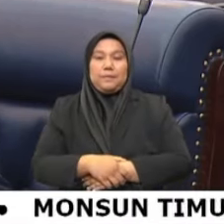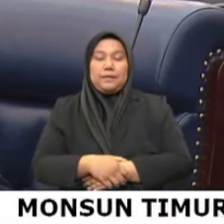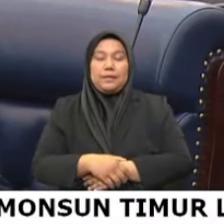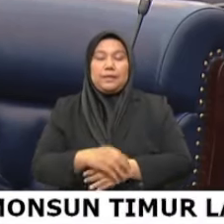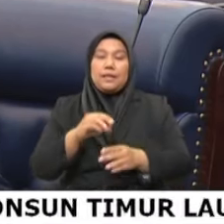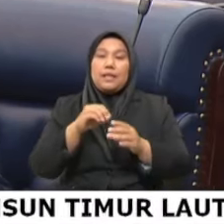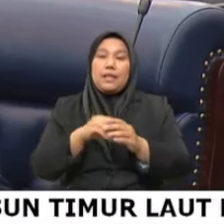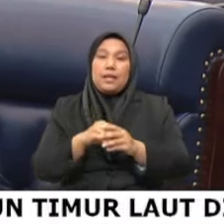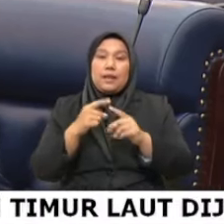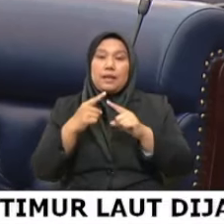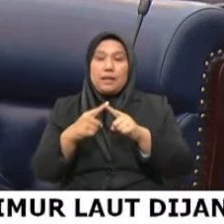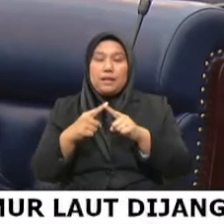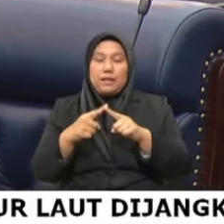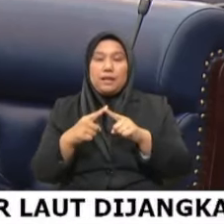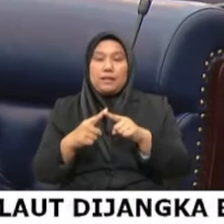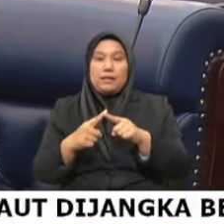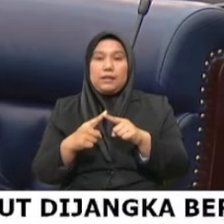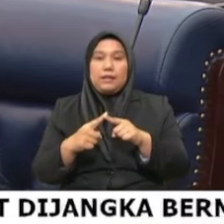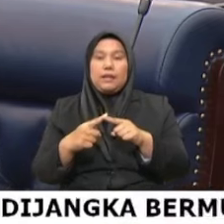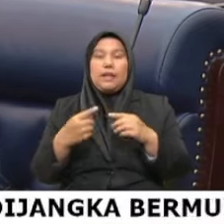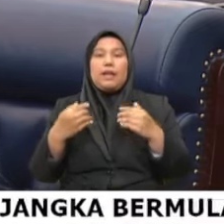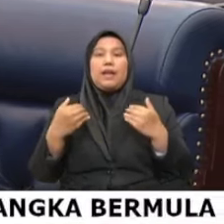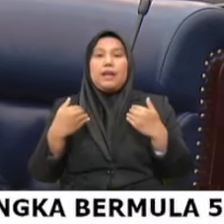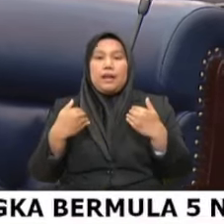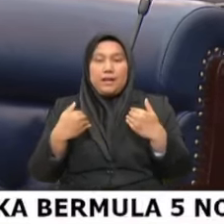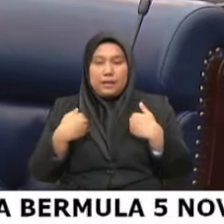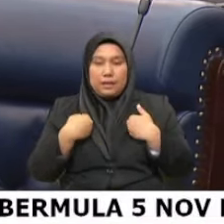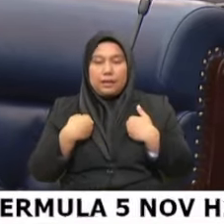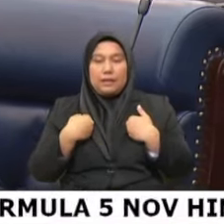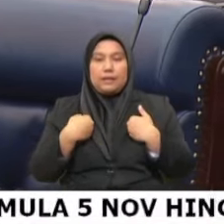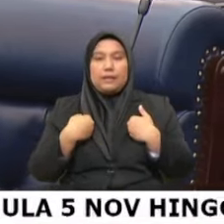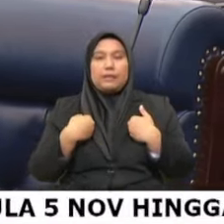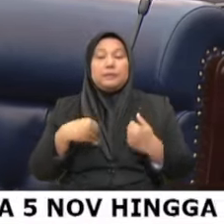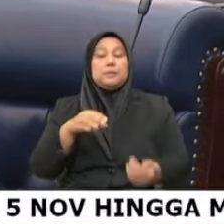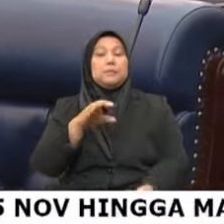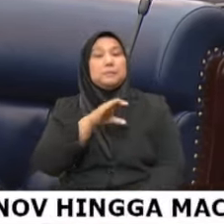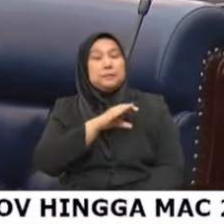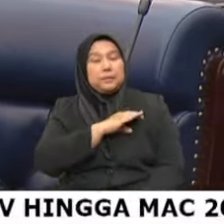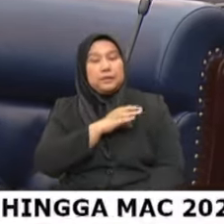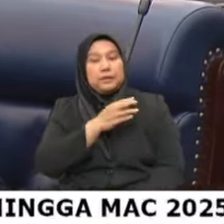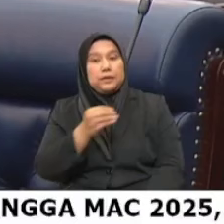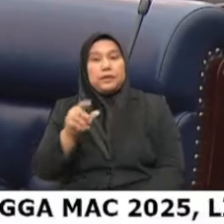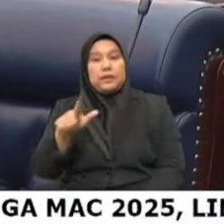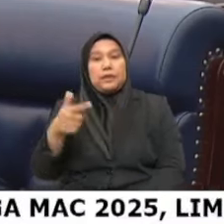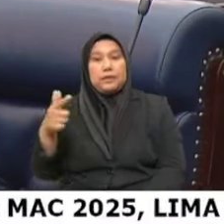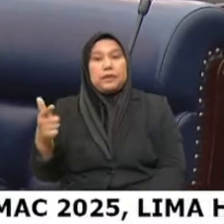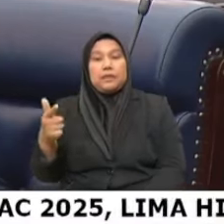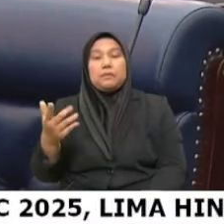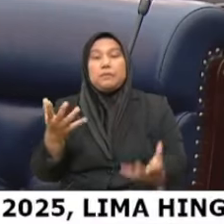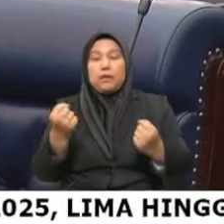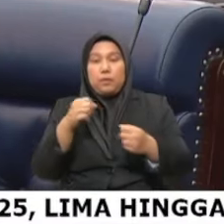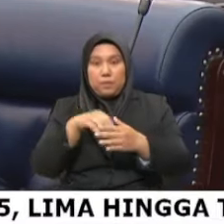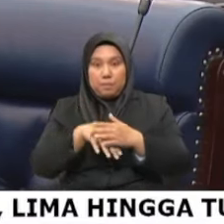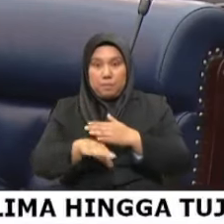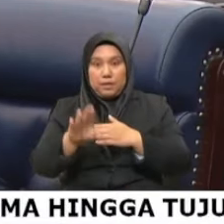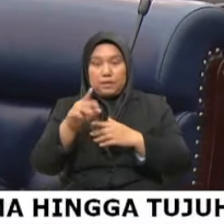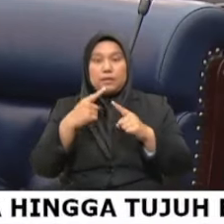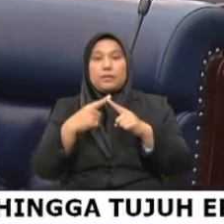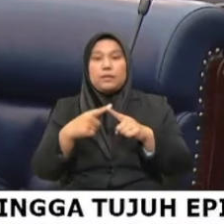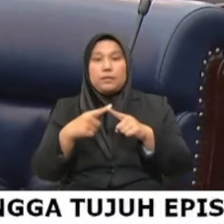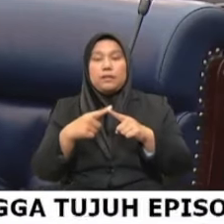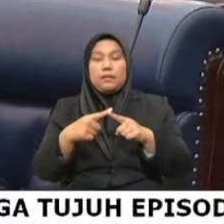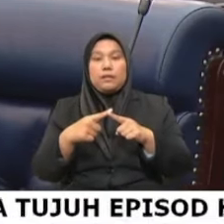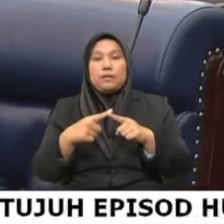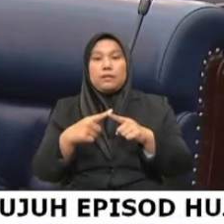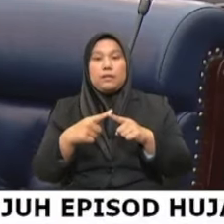mana kalau ada pihak penguatkuasa termasuk polis dan sebagainya nak masuk ke dewan untuk menjalankan